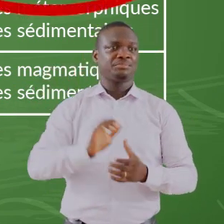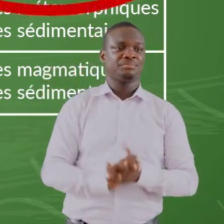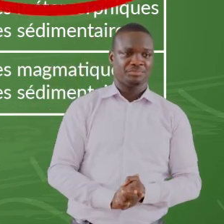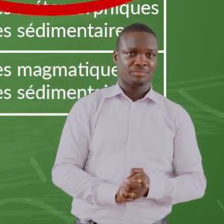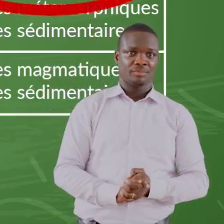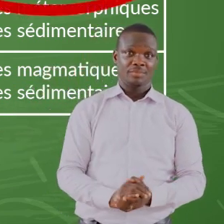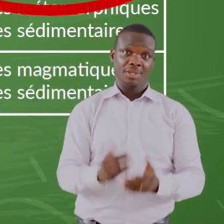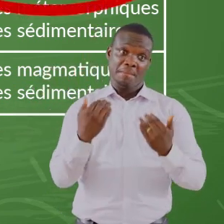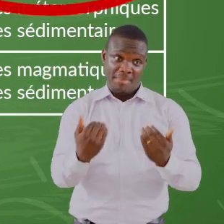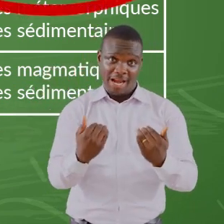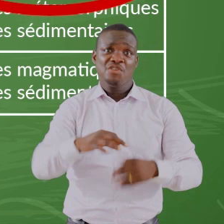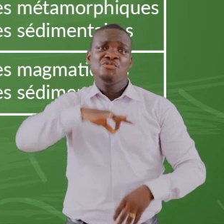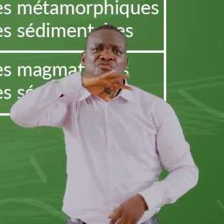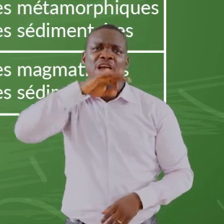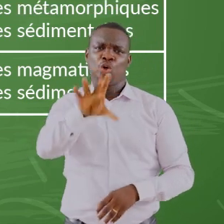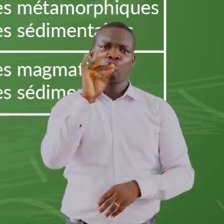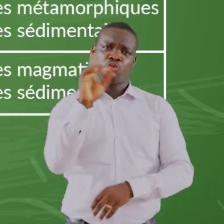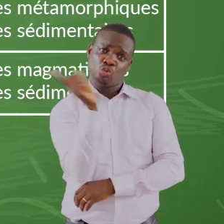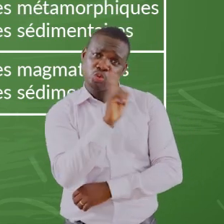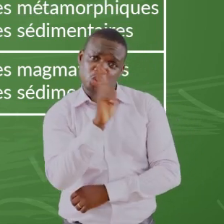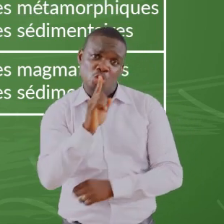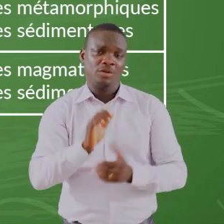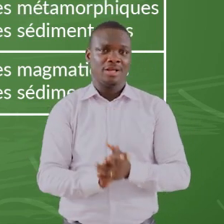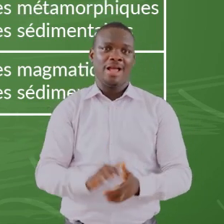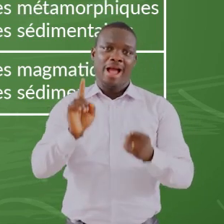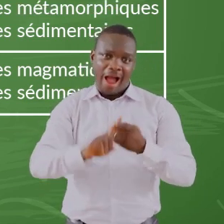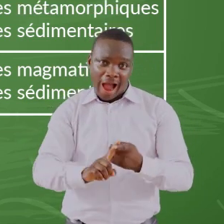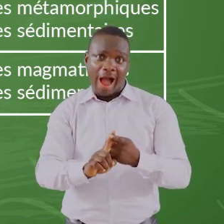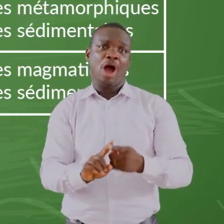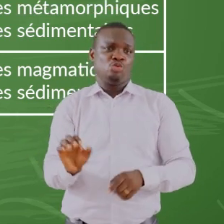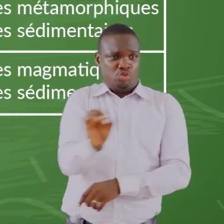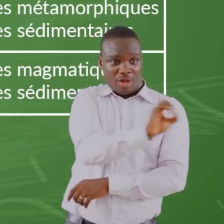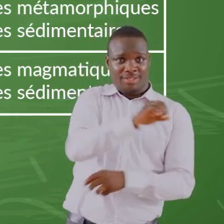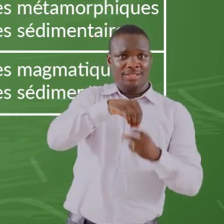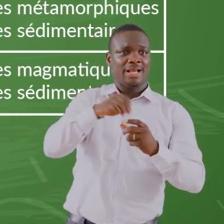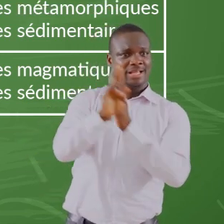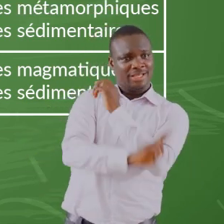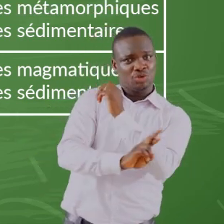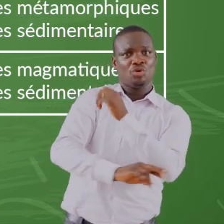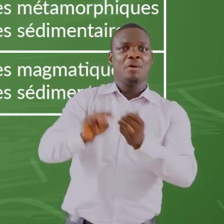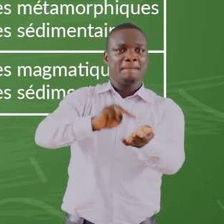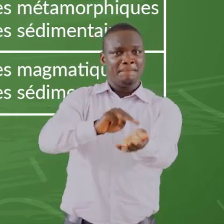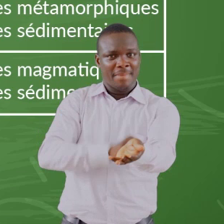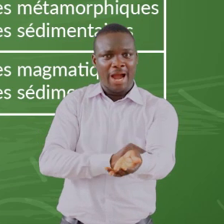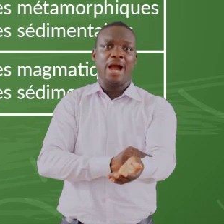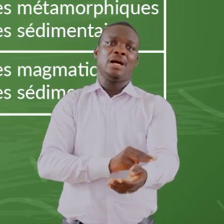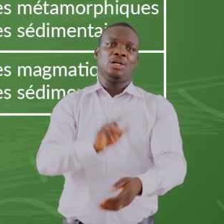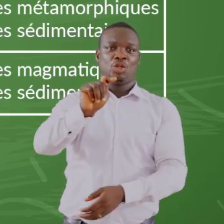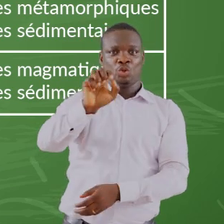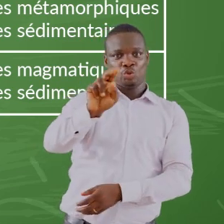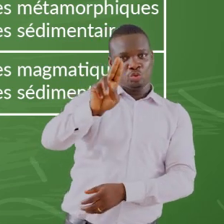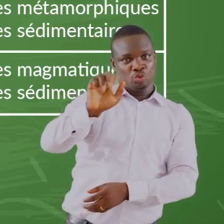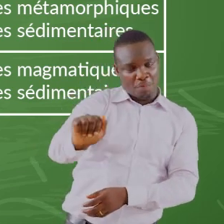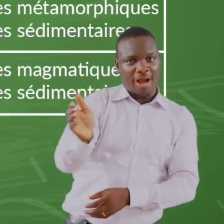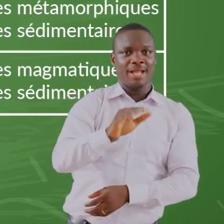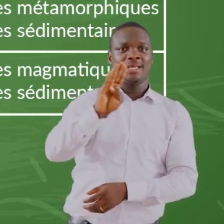sédimentaires. Le fer se rencontre à l'ouest, surtout dans la région de Man, de Touba,